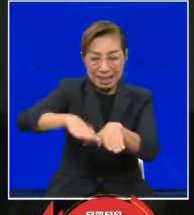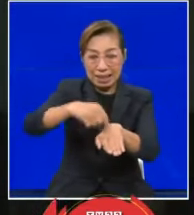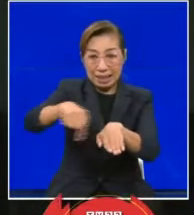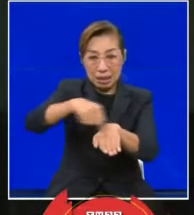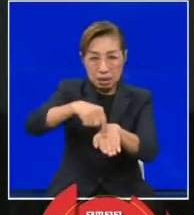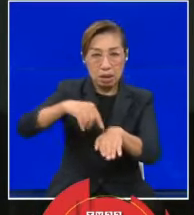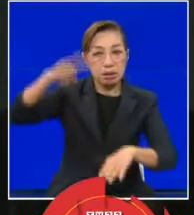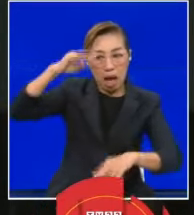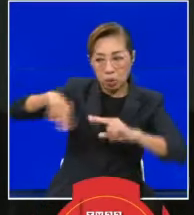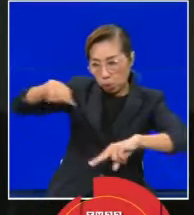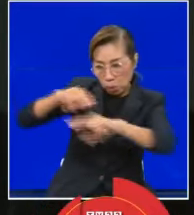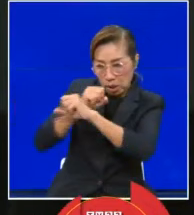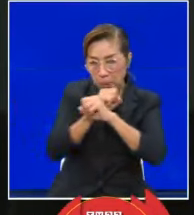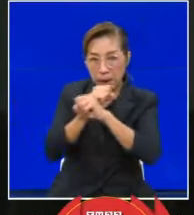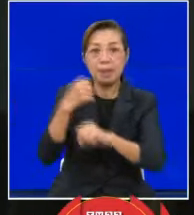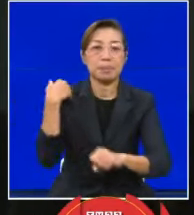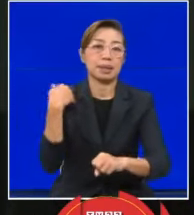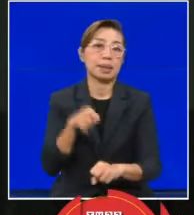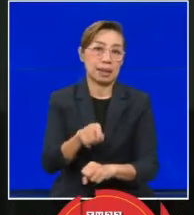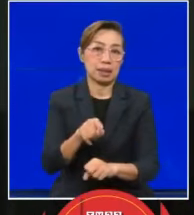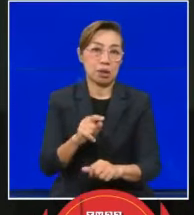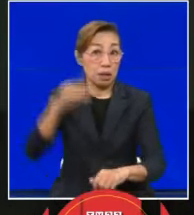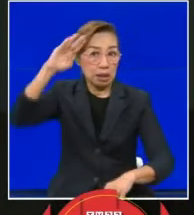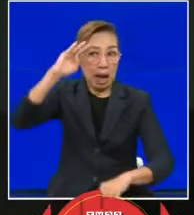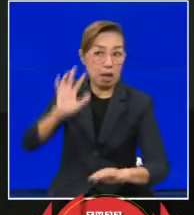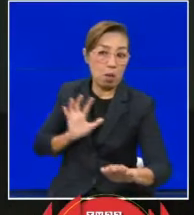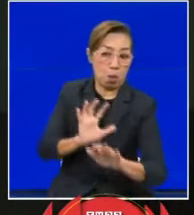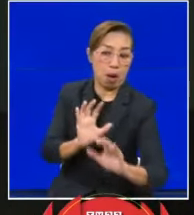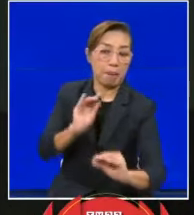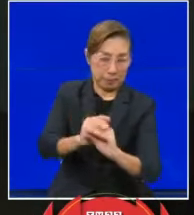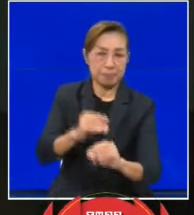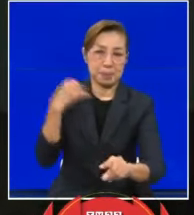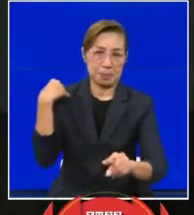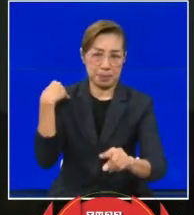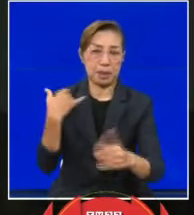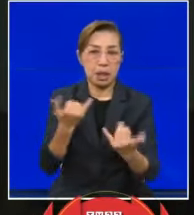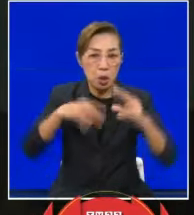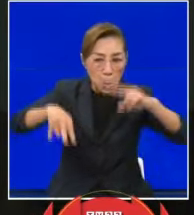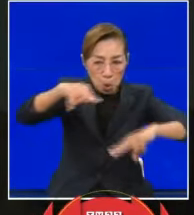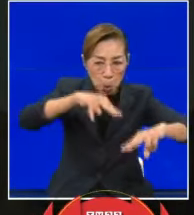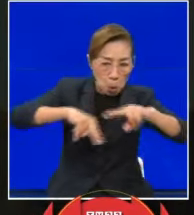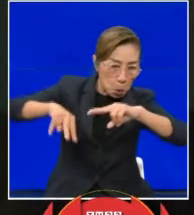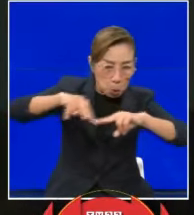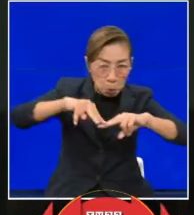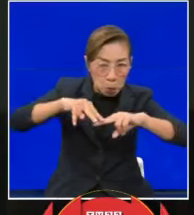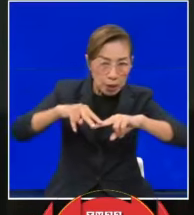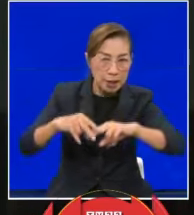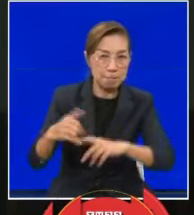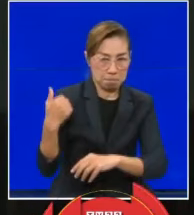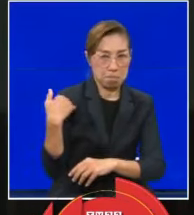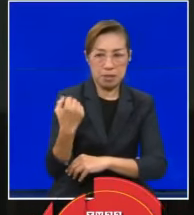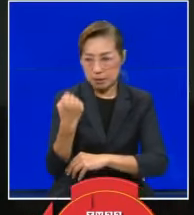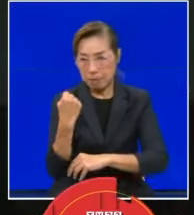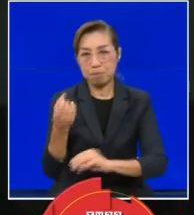องดูแลรักษาตอนนี้ก็เพิ่มอยู่แล้วเขาเพิ่มไปแล้วนะครับแล้วก็ดูแลอย่างใกล้ชิดอย่างเข้มงวด